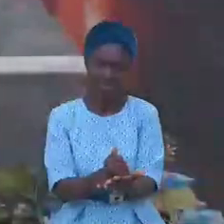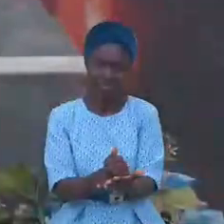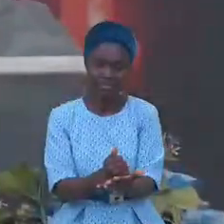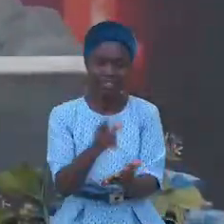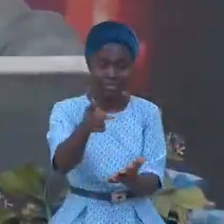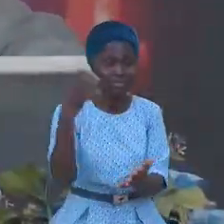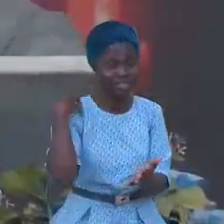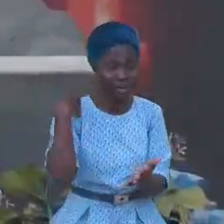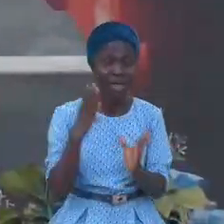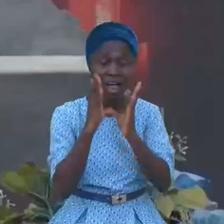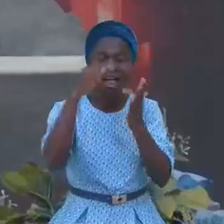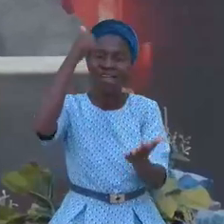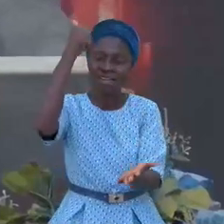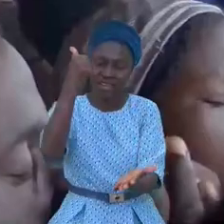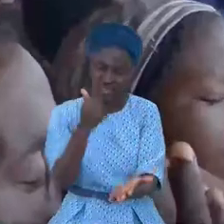Champion, amen.